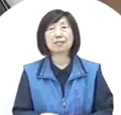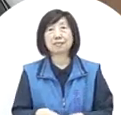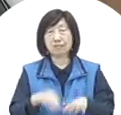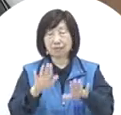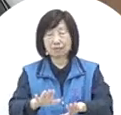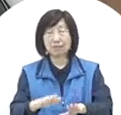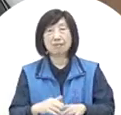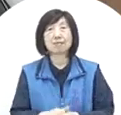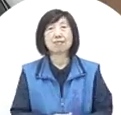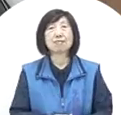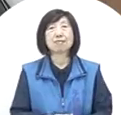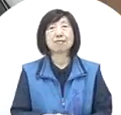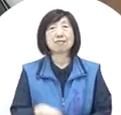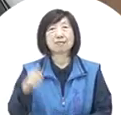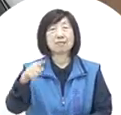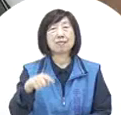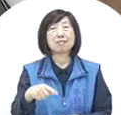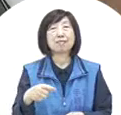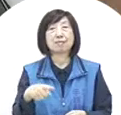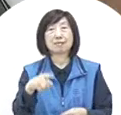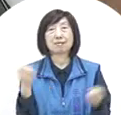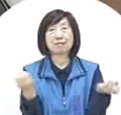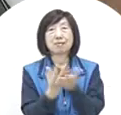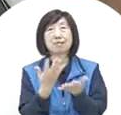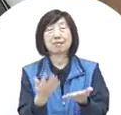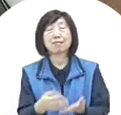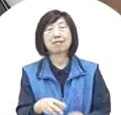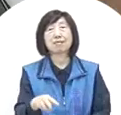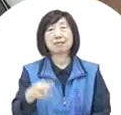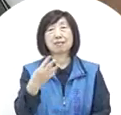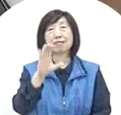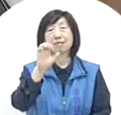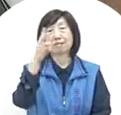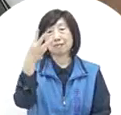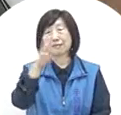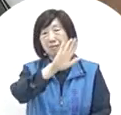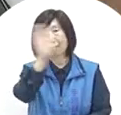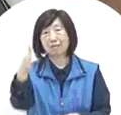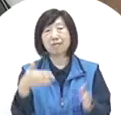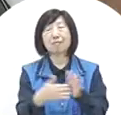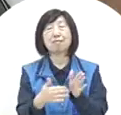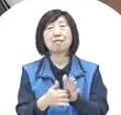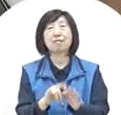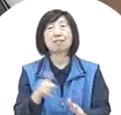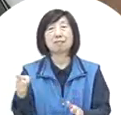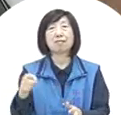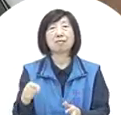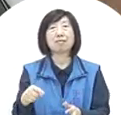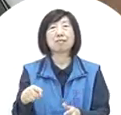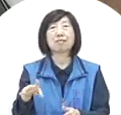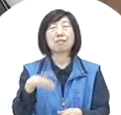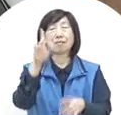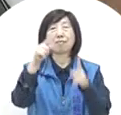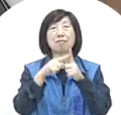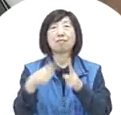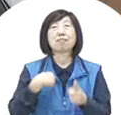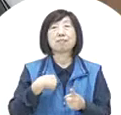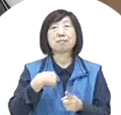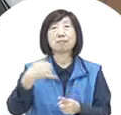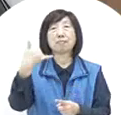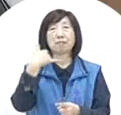天恩恩案发生1年多393天，我受选民的托付在这议会殿堂质